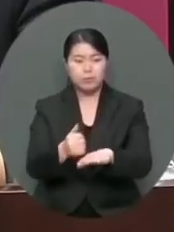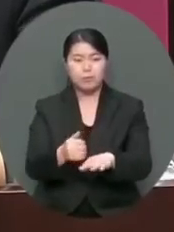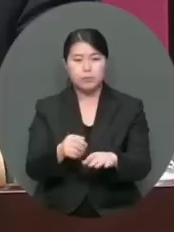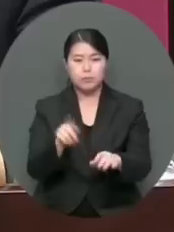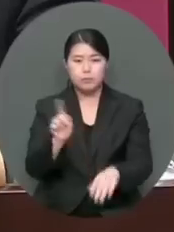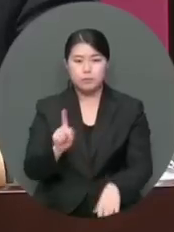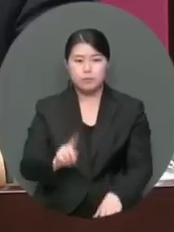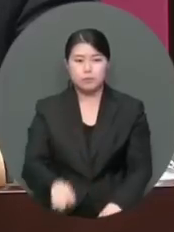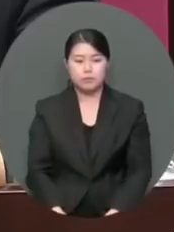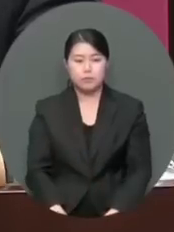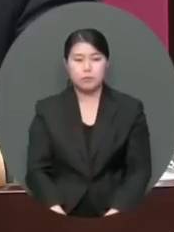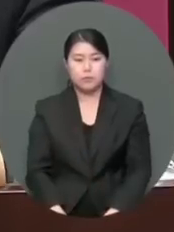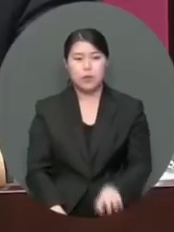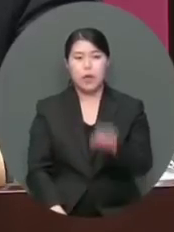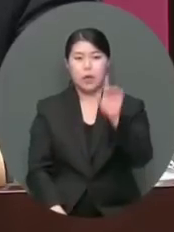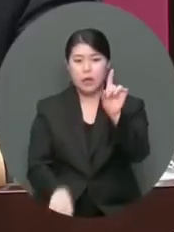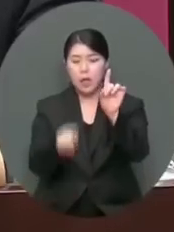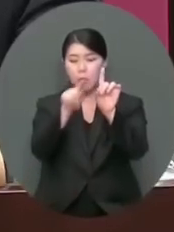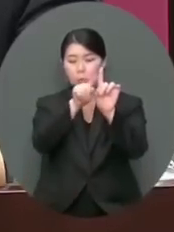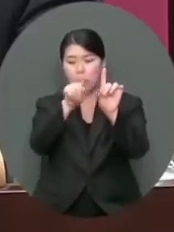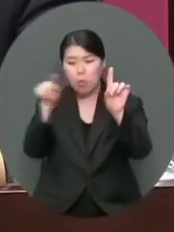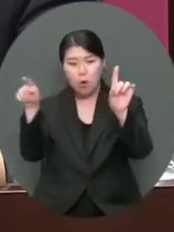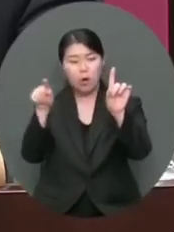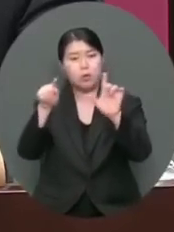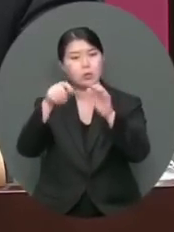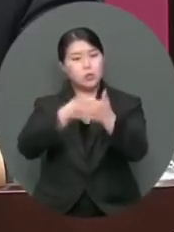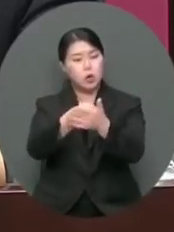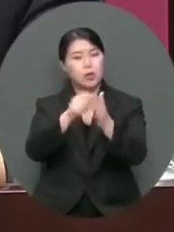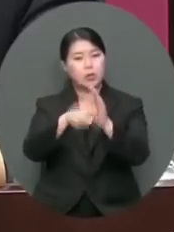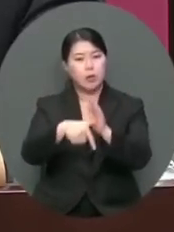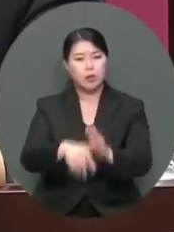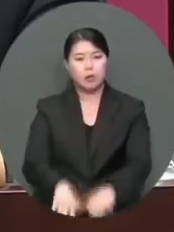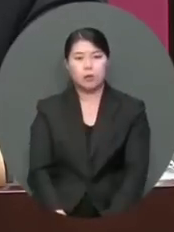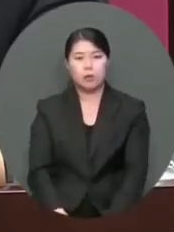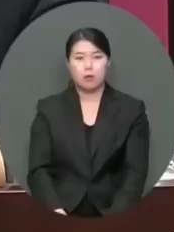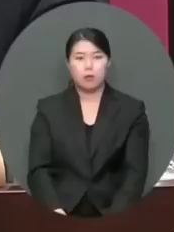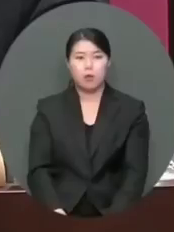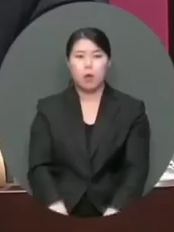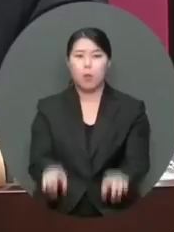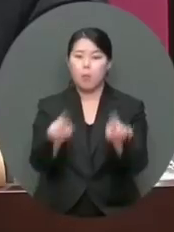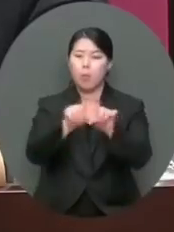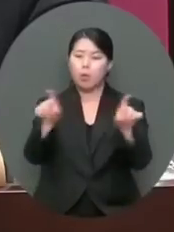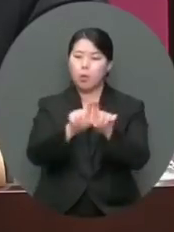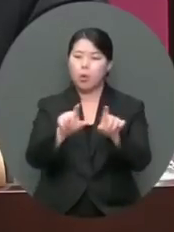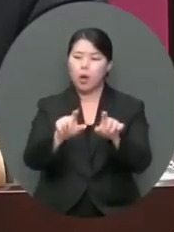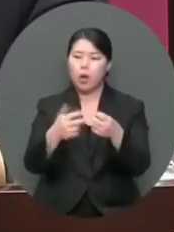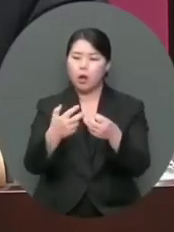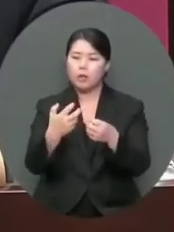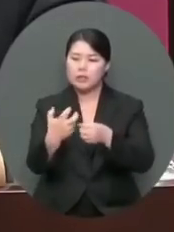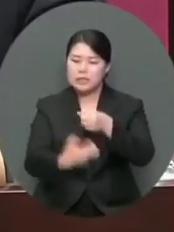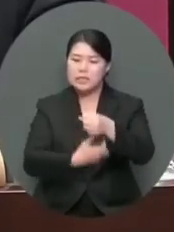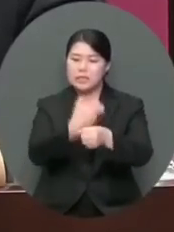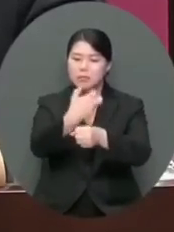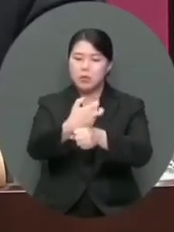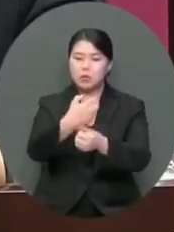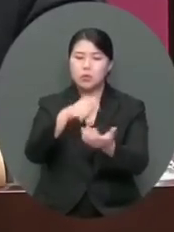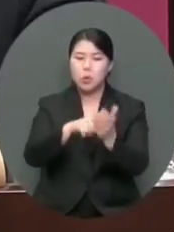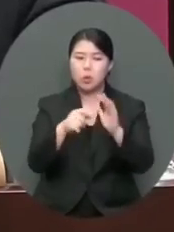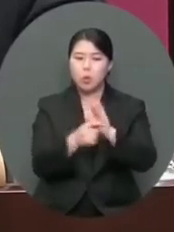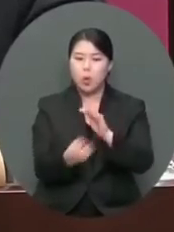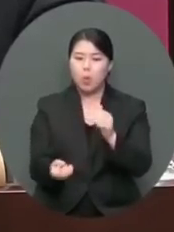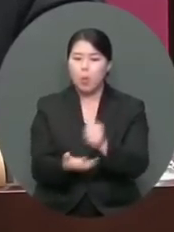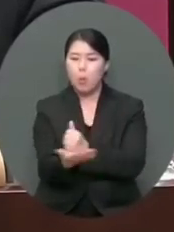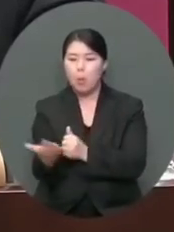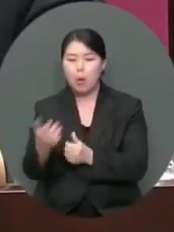하면 1밀리시버트라는 걸 정할 때에는 보통 한 70년 정도의 방사능 피폭을 받는